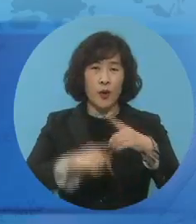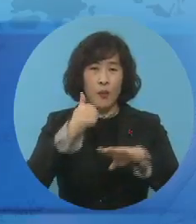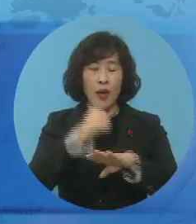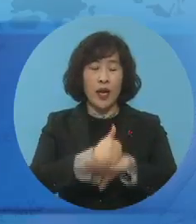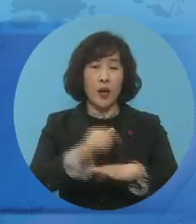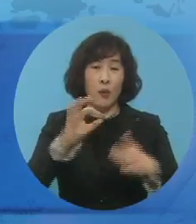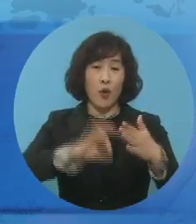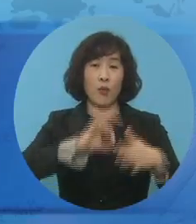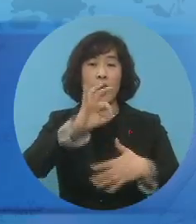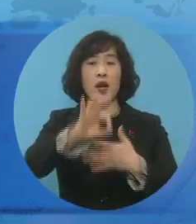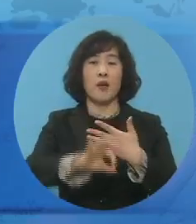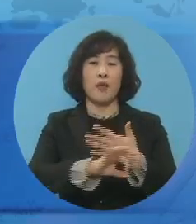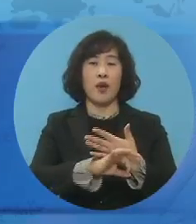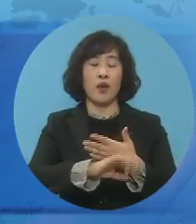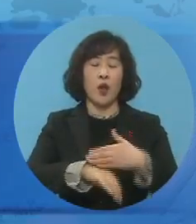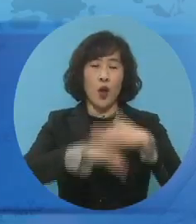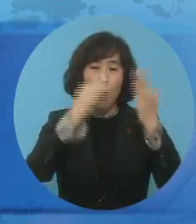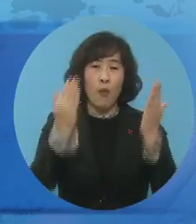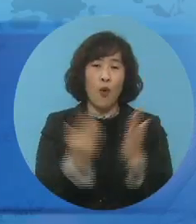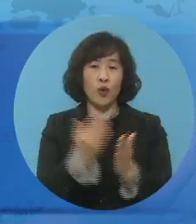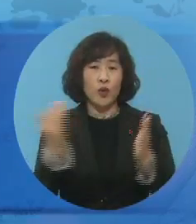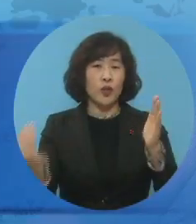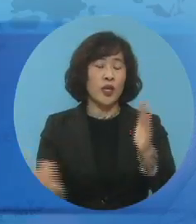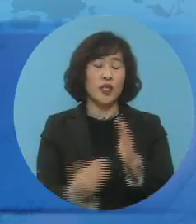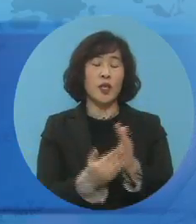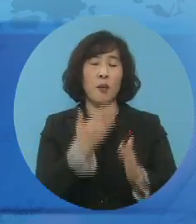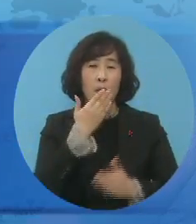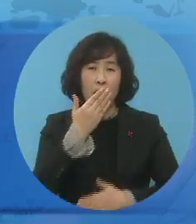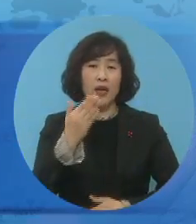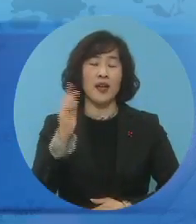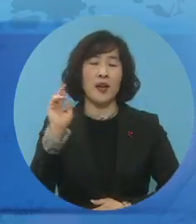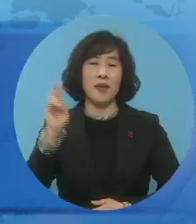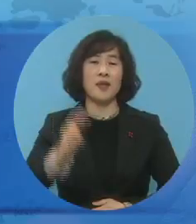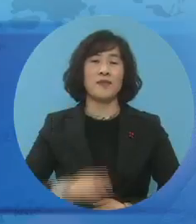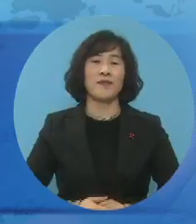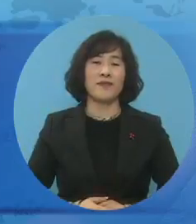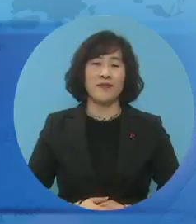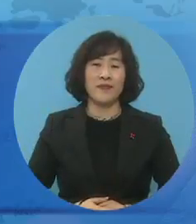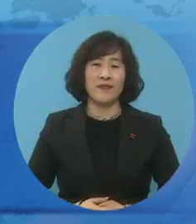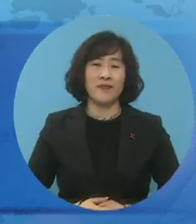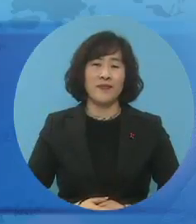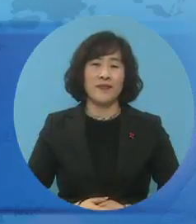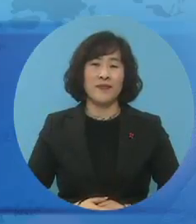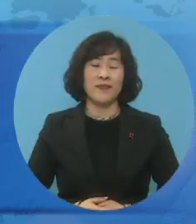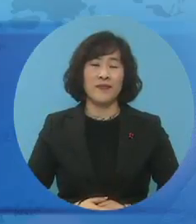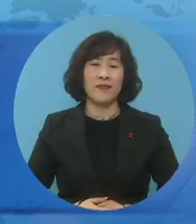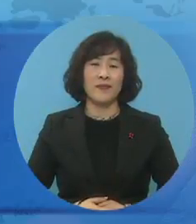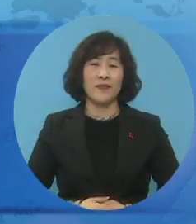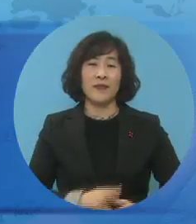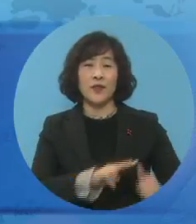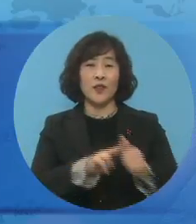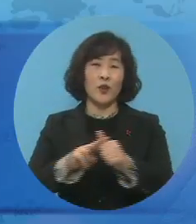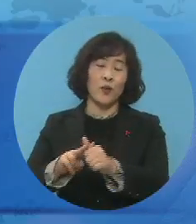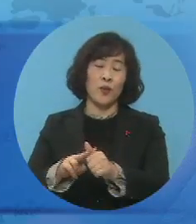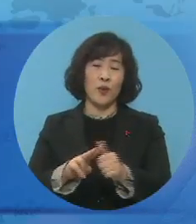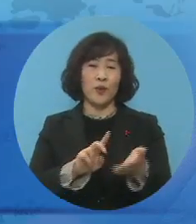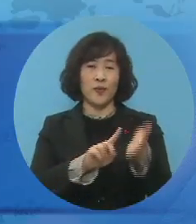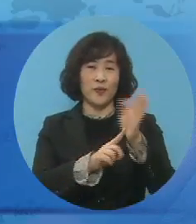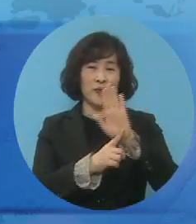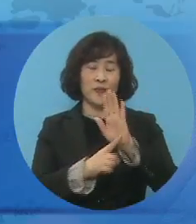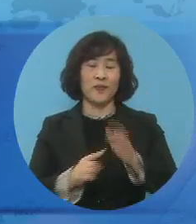전라남도 동부지역본부는 내년 1월 5일까지 허정 장한순 화백 초대전을 2층 회의실에서